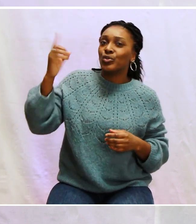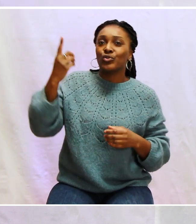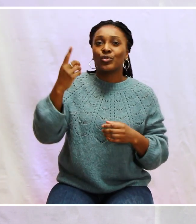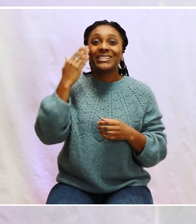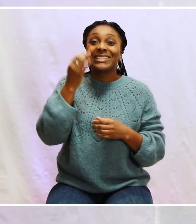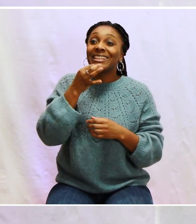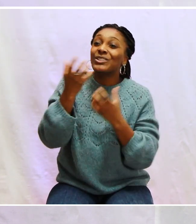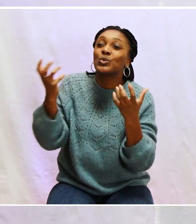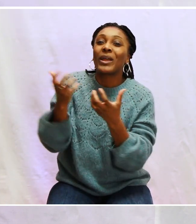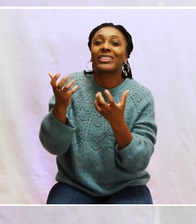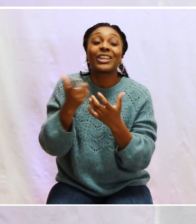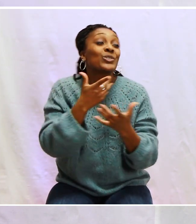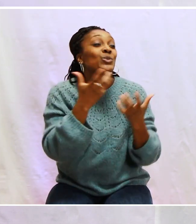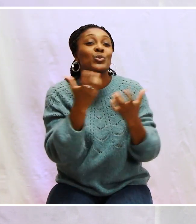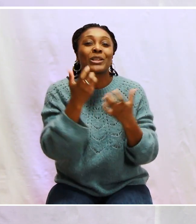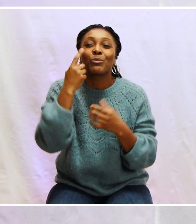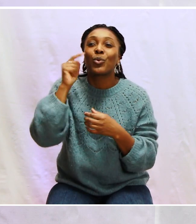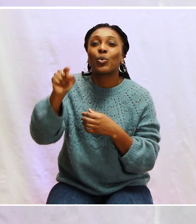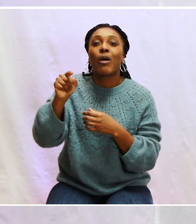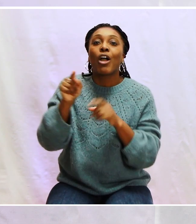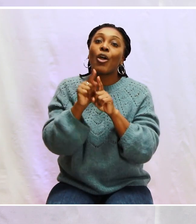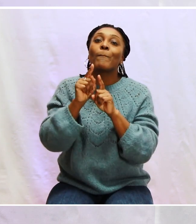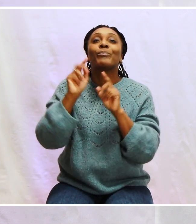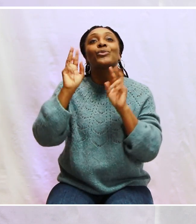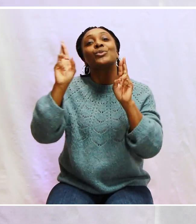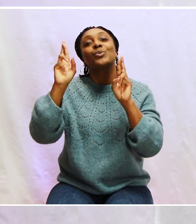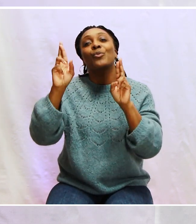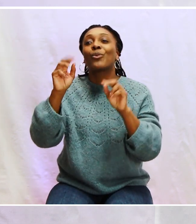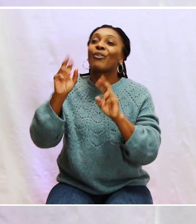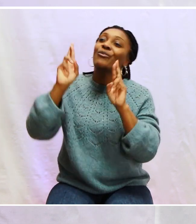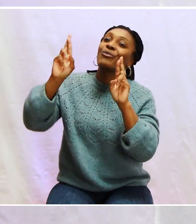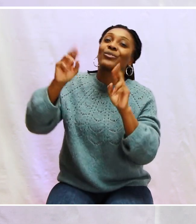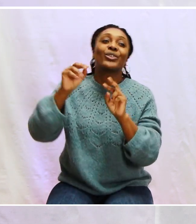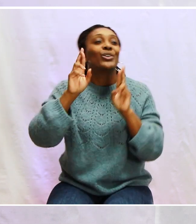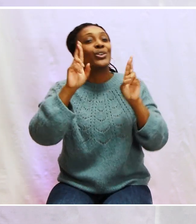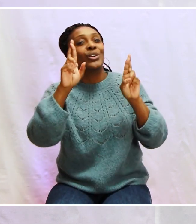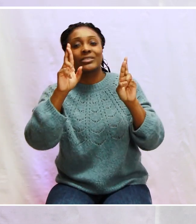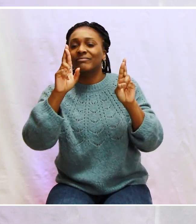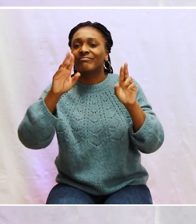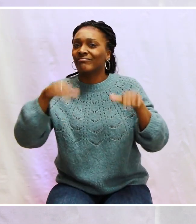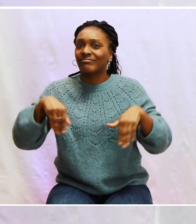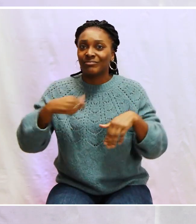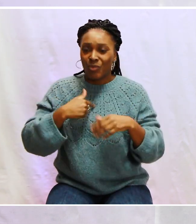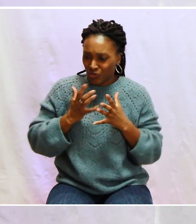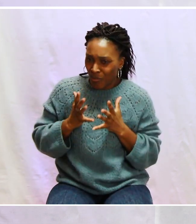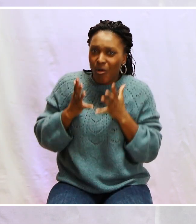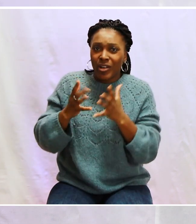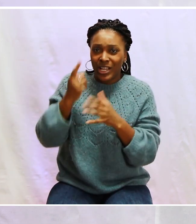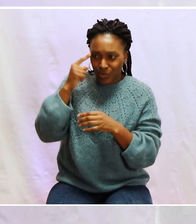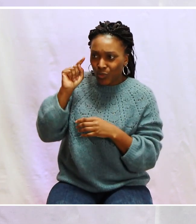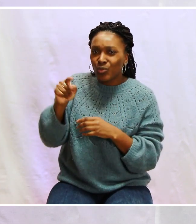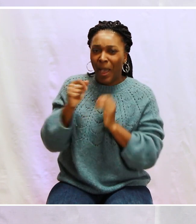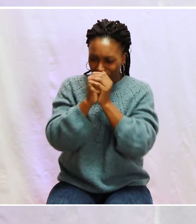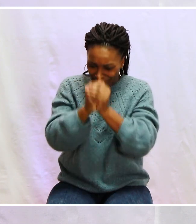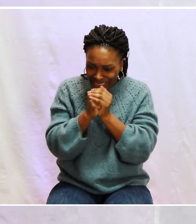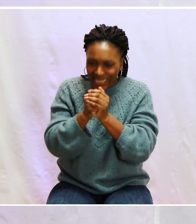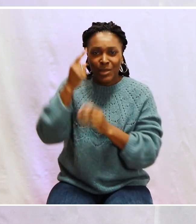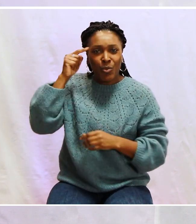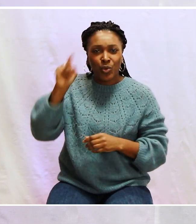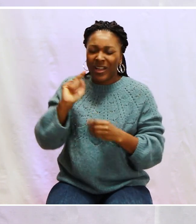souhaite quelque chose à quelqu'un, de dire je fais pas juste un souhait, c'est pas juste un vœu, mais je m'engage pour toi, à prier pour toi,